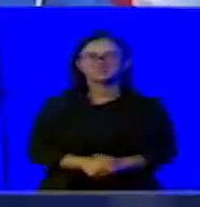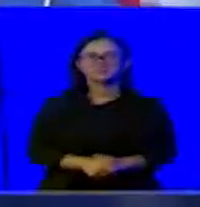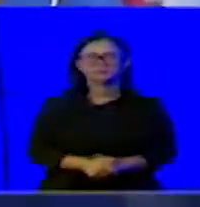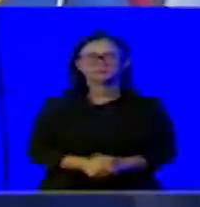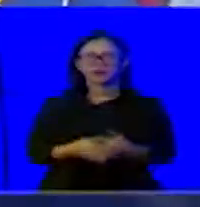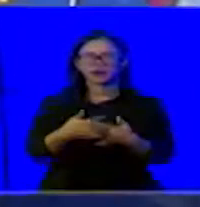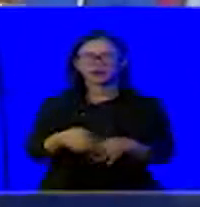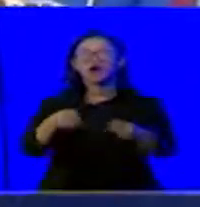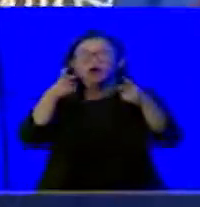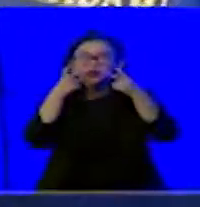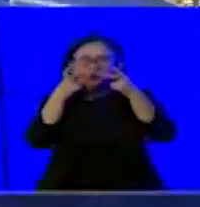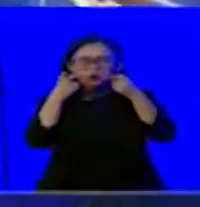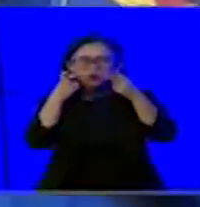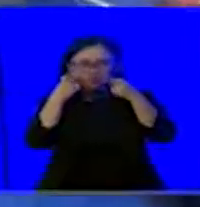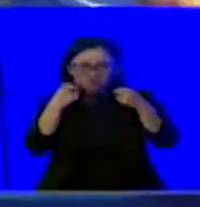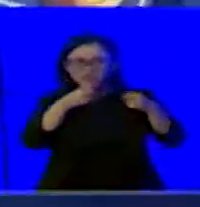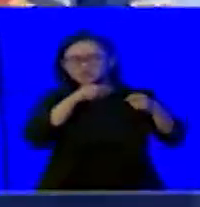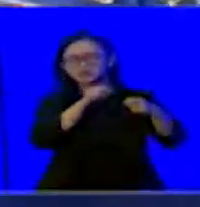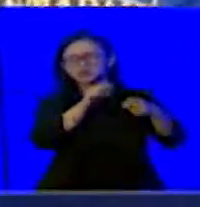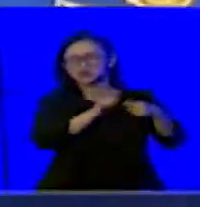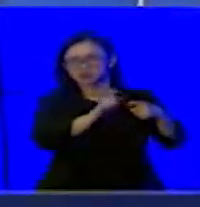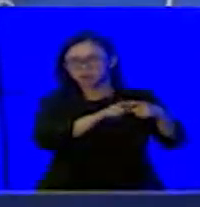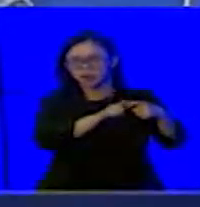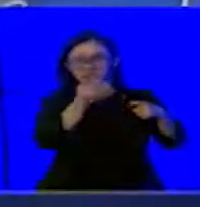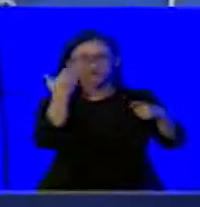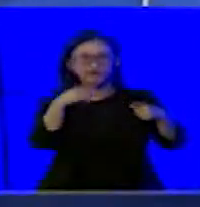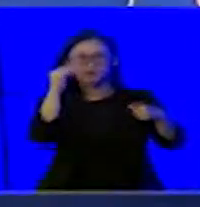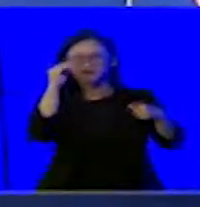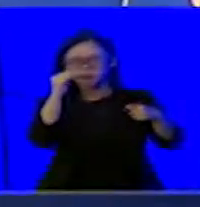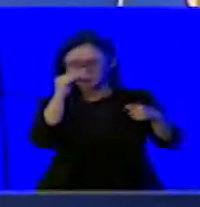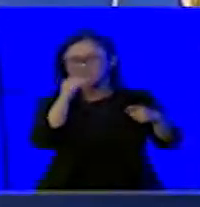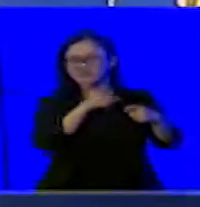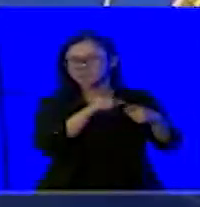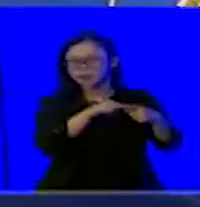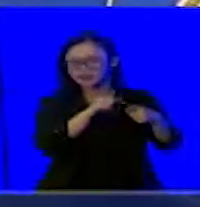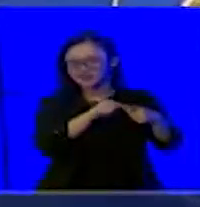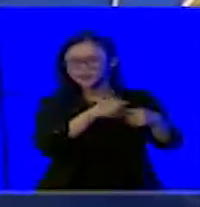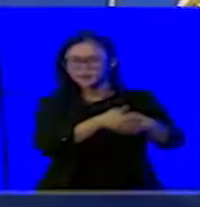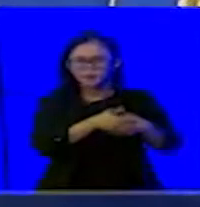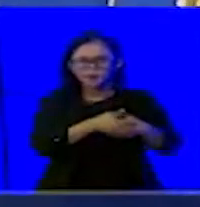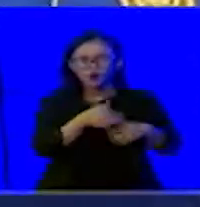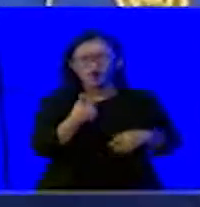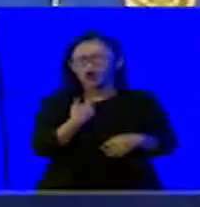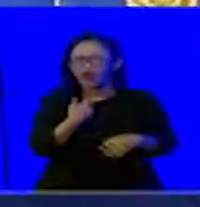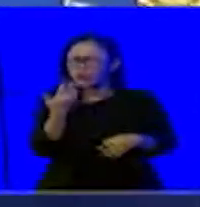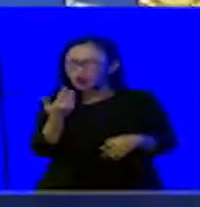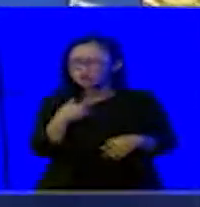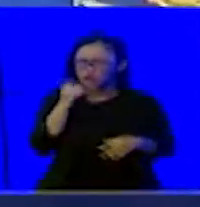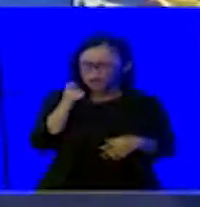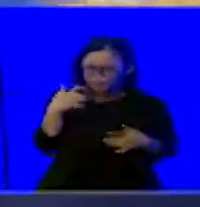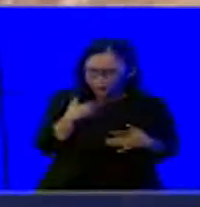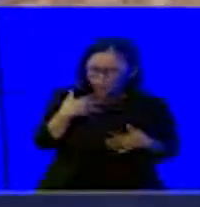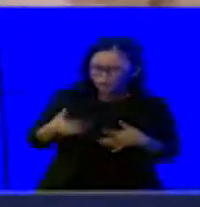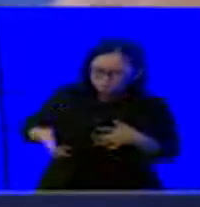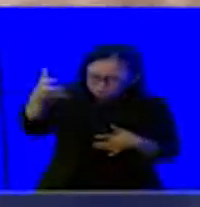selamat. Kucing ini kita udah temuin tadi pagi. Jadi kita udah evakuasi, nggak bisa, warga setempat nggak bisa.